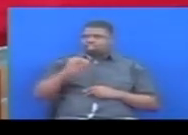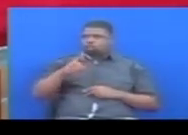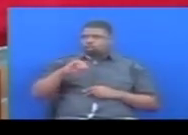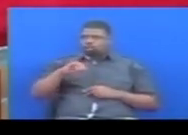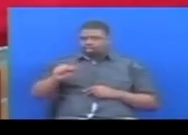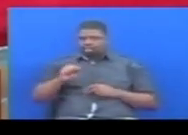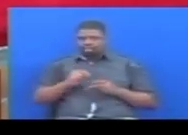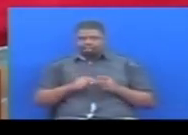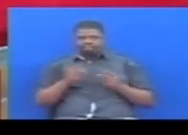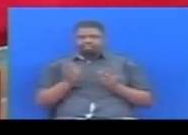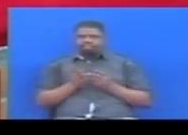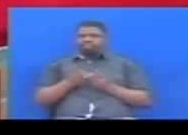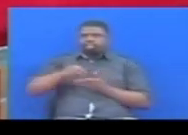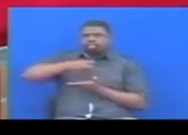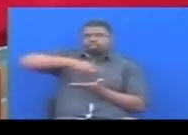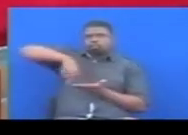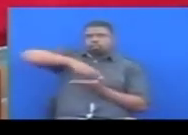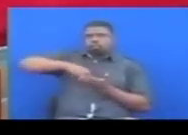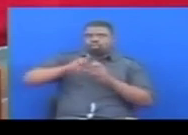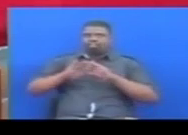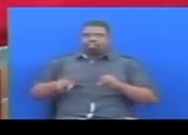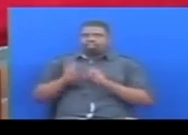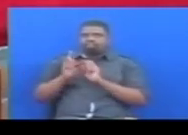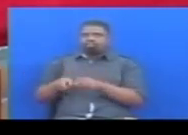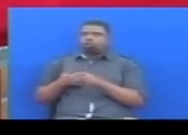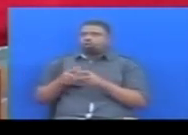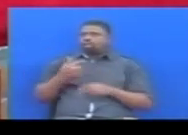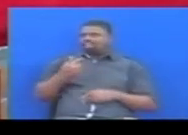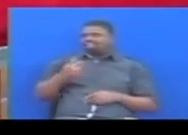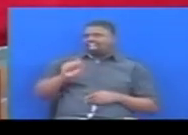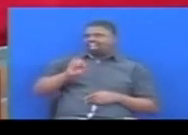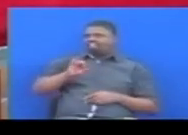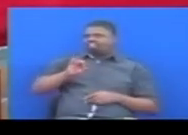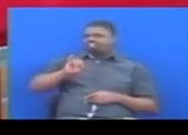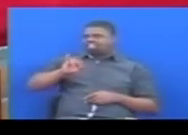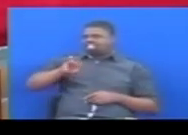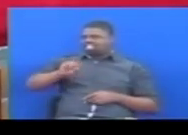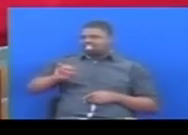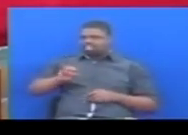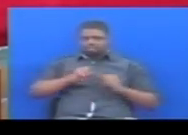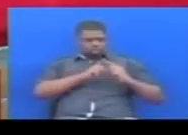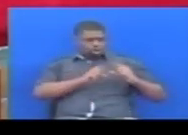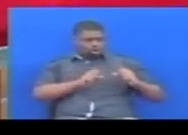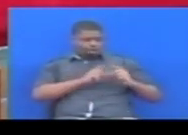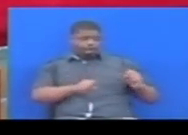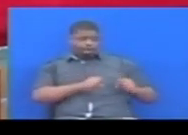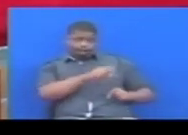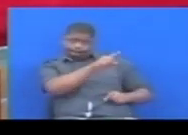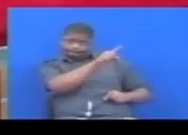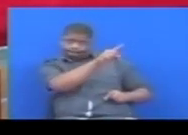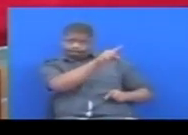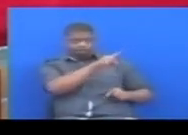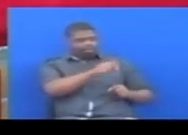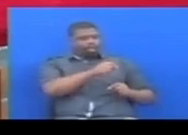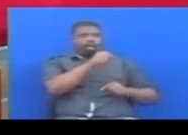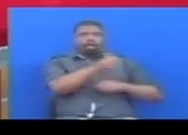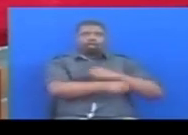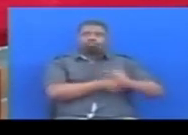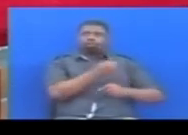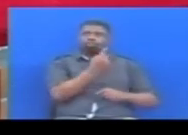vile tunacho kituo cha tafiti cha tafiri pale Kigoma. Kwa hivyo hatua za mwanzo za ufanyaji